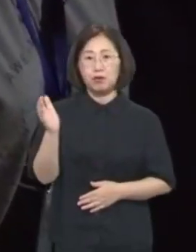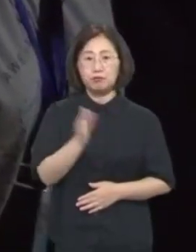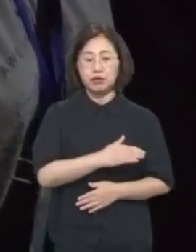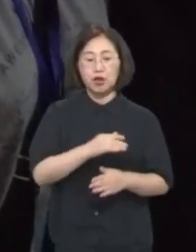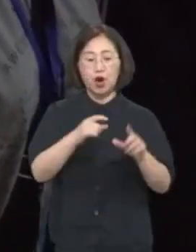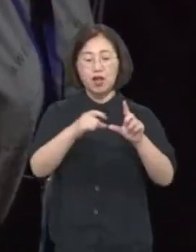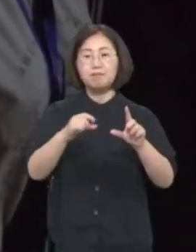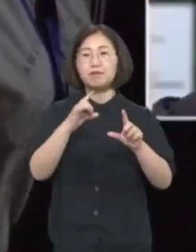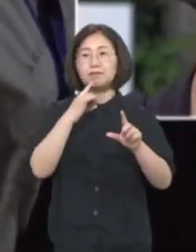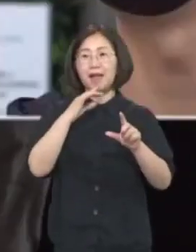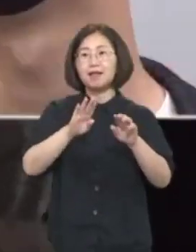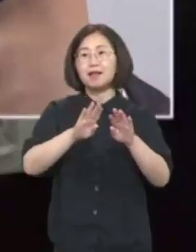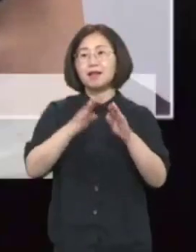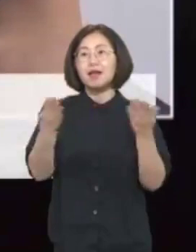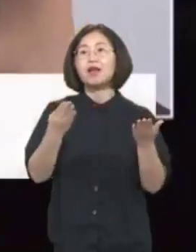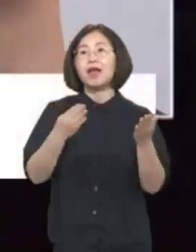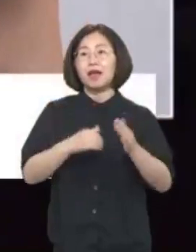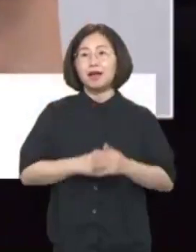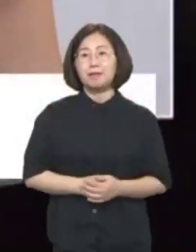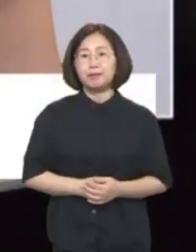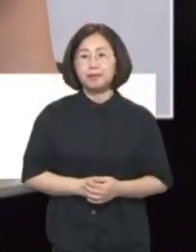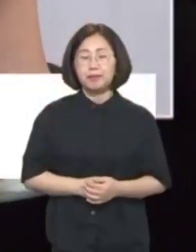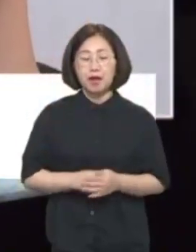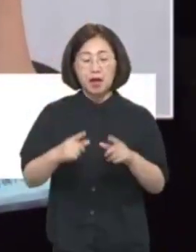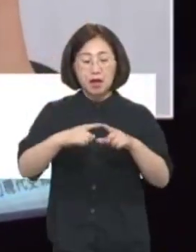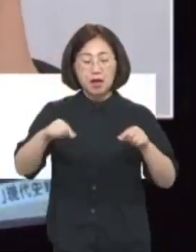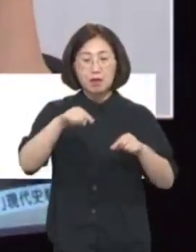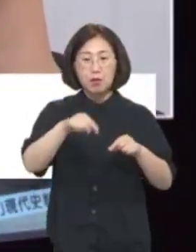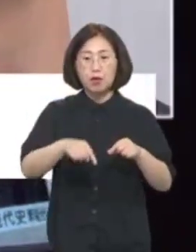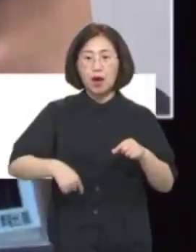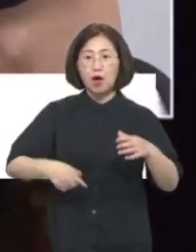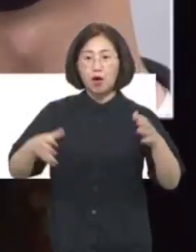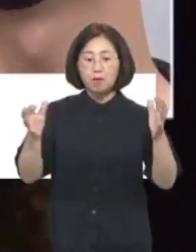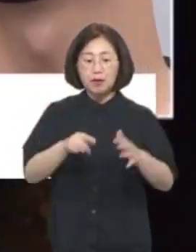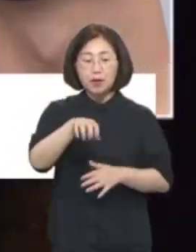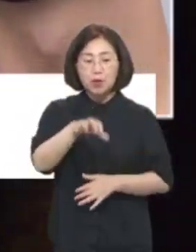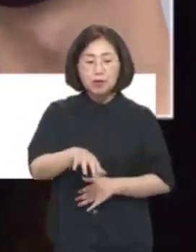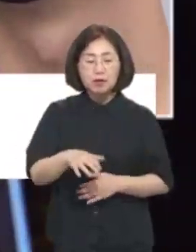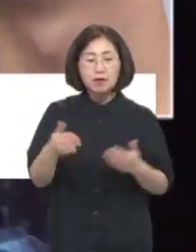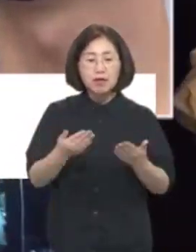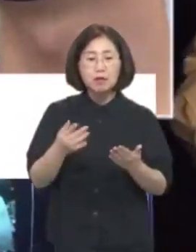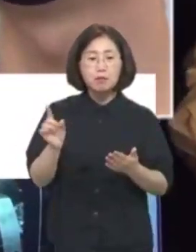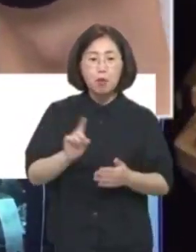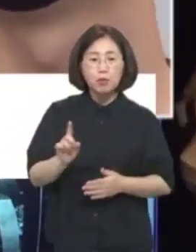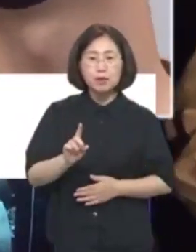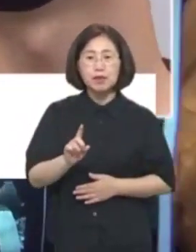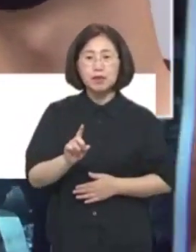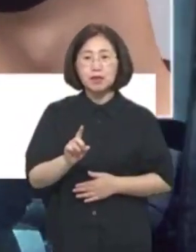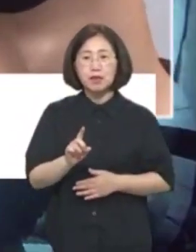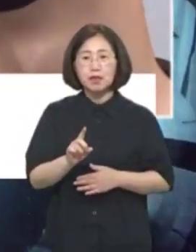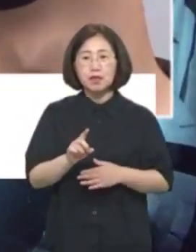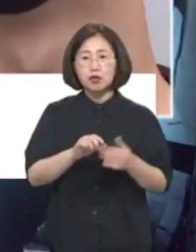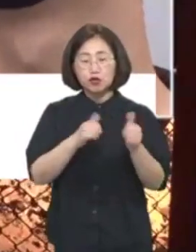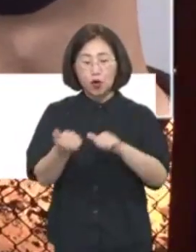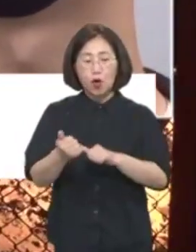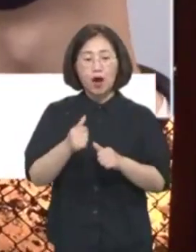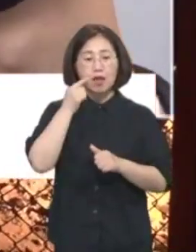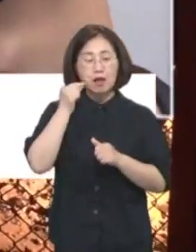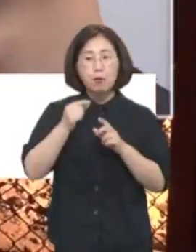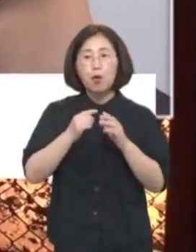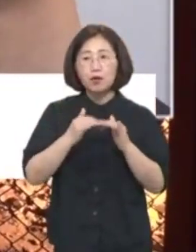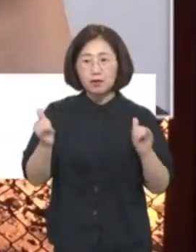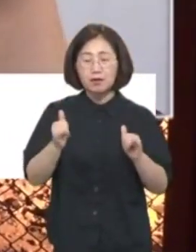있습니다. 일본과 협업해서 이 여기서 어떤 일이 일어났는지 여기에서 죽어간 일본인들과 한국인들 그리고